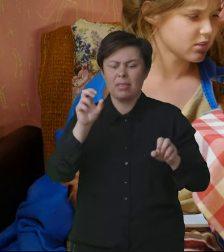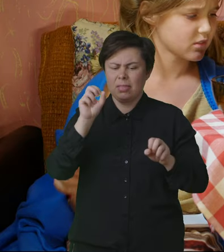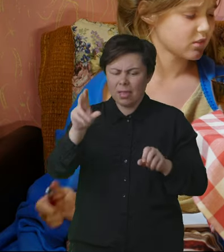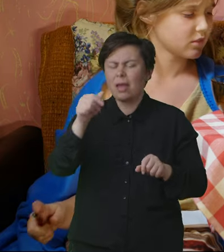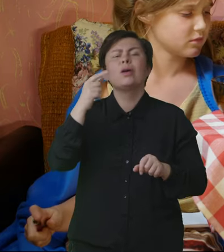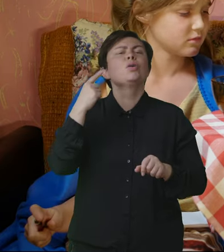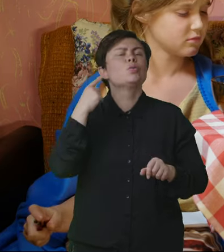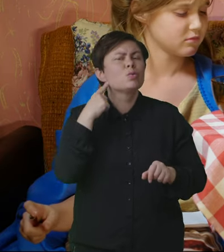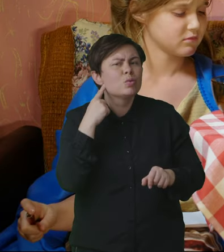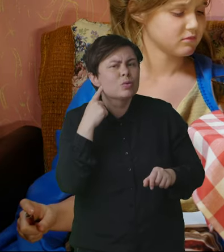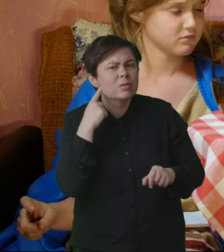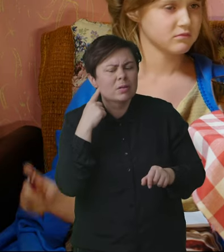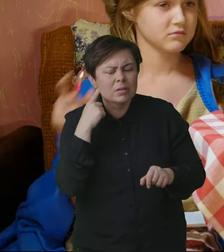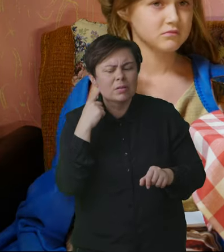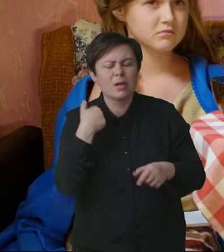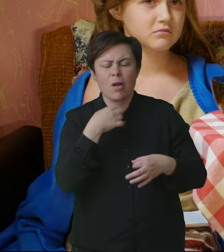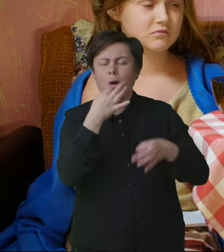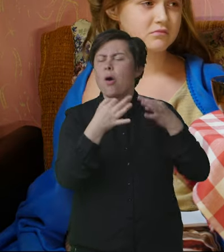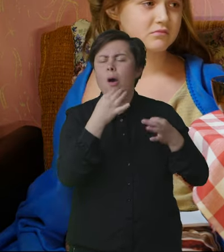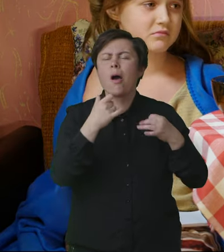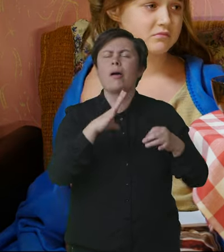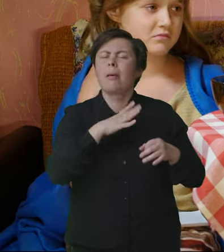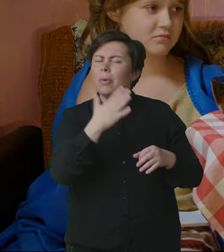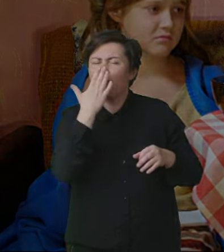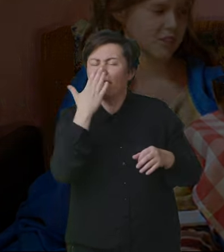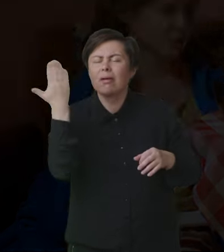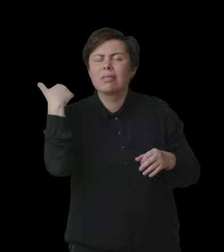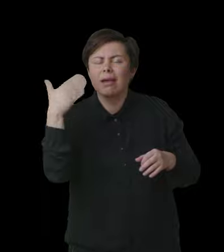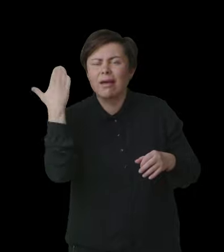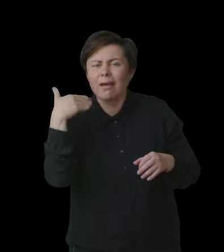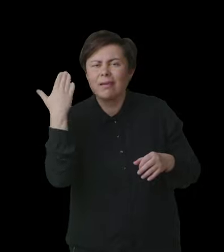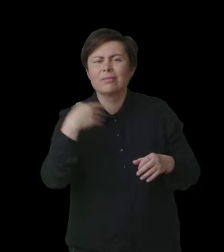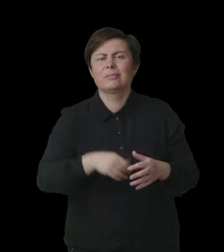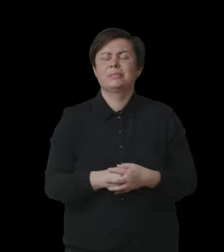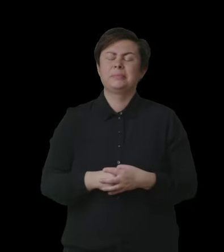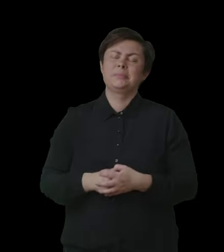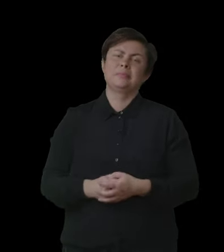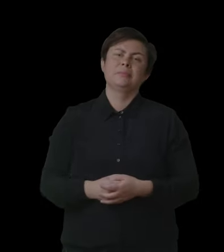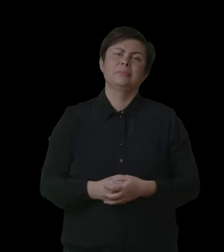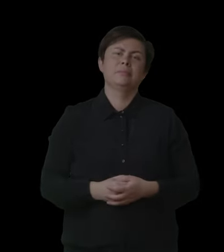Dokładnie, posłuchaj, haj, opowiem ci, jak to wyglądało.